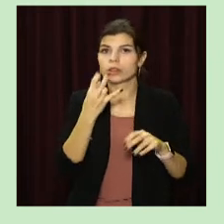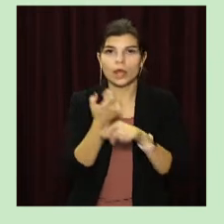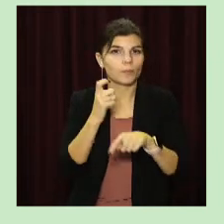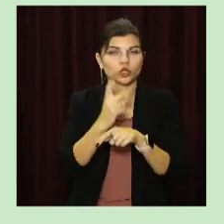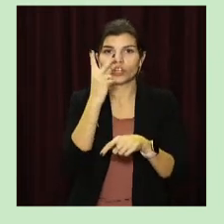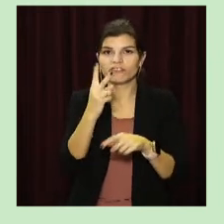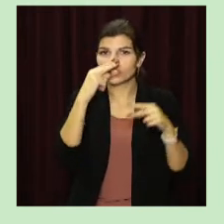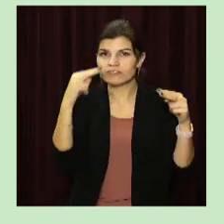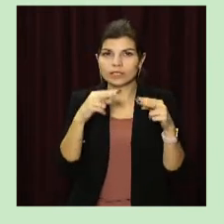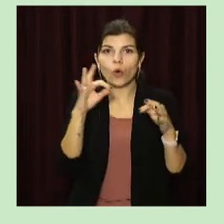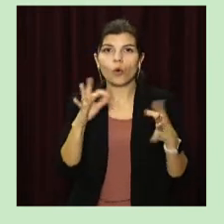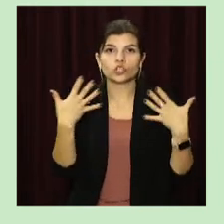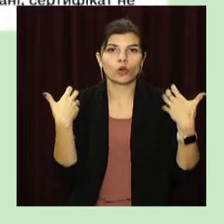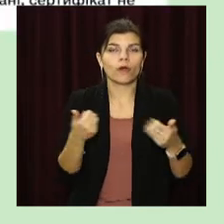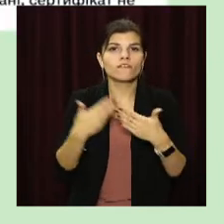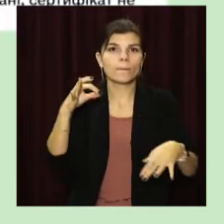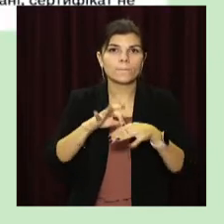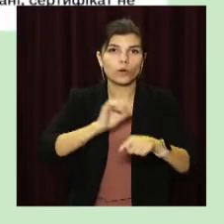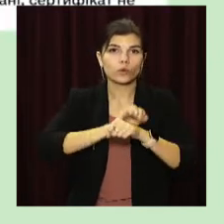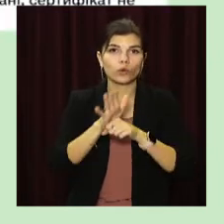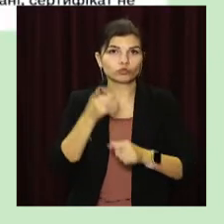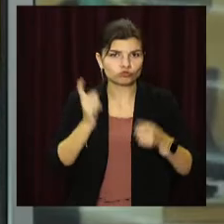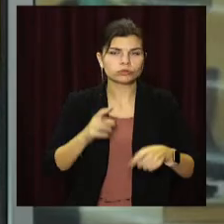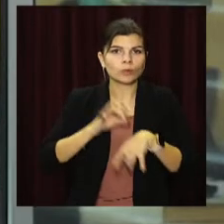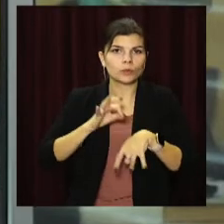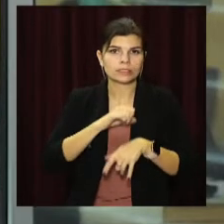двох сертифікатів про одужання.